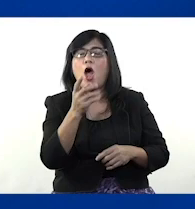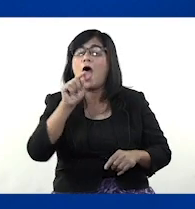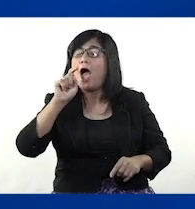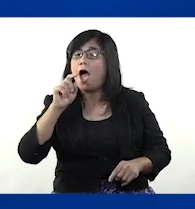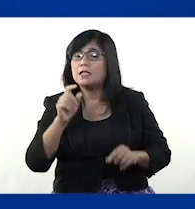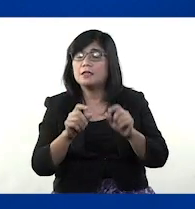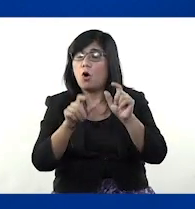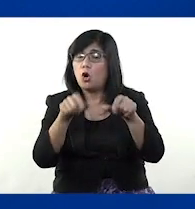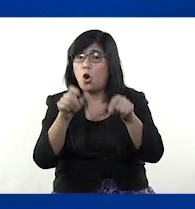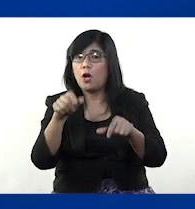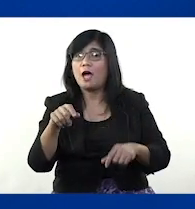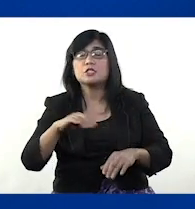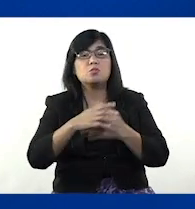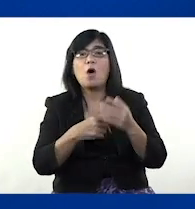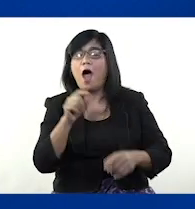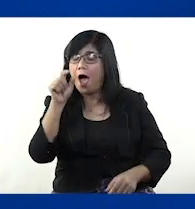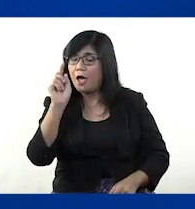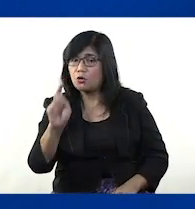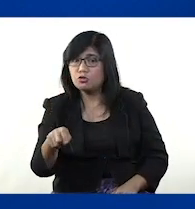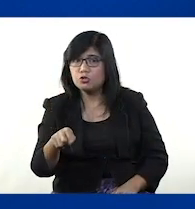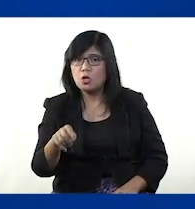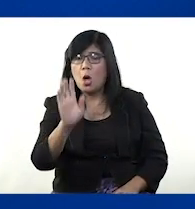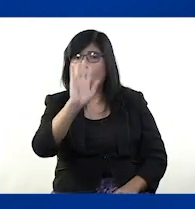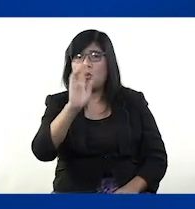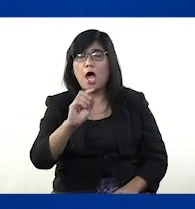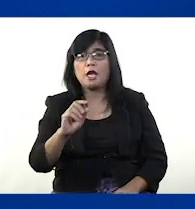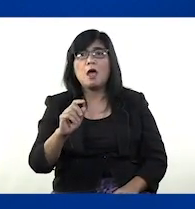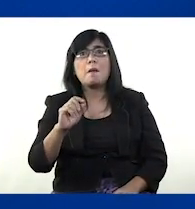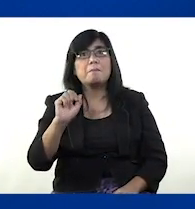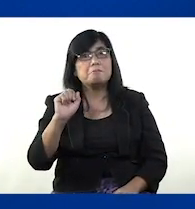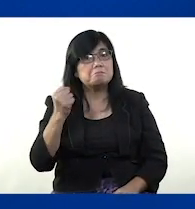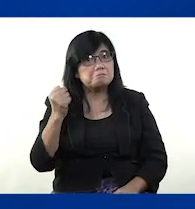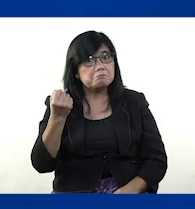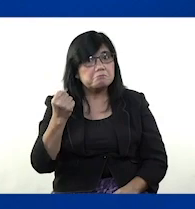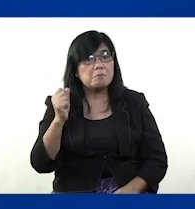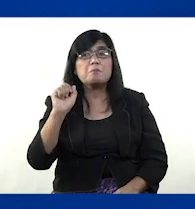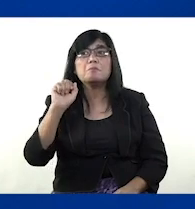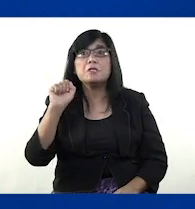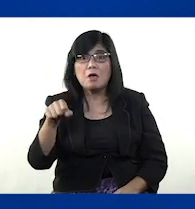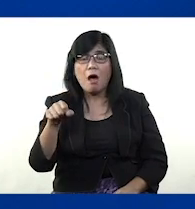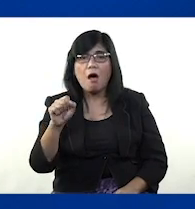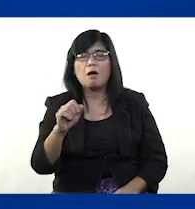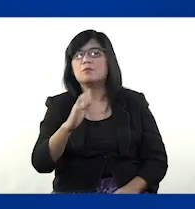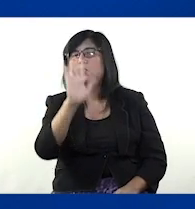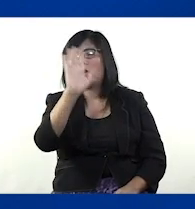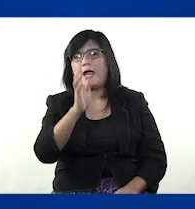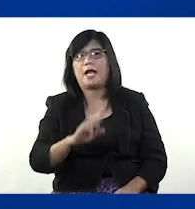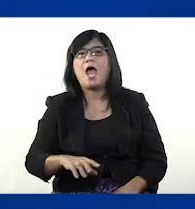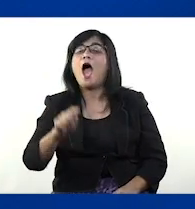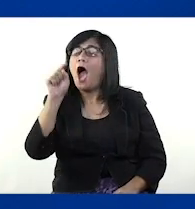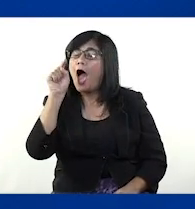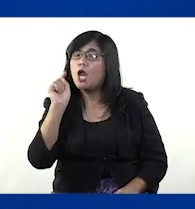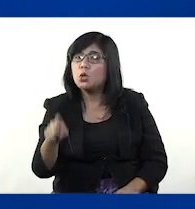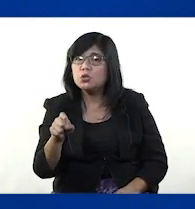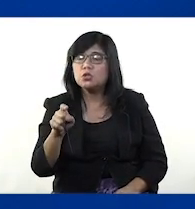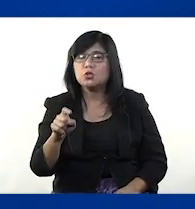bukan kalau bisa Hai bukan eh upaya kalian ono setiap orang harus